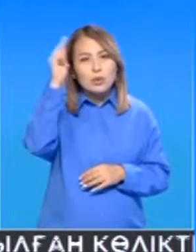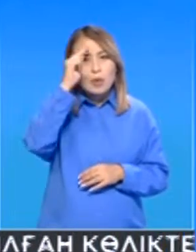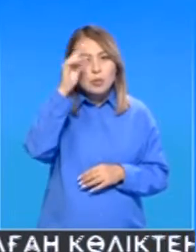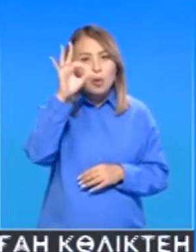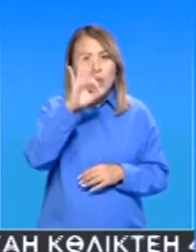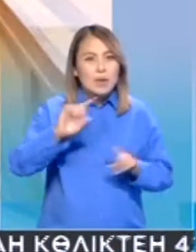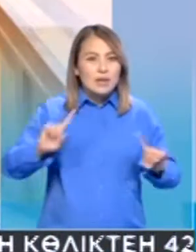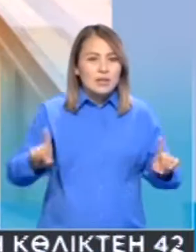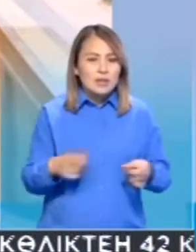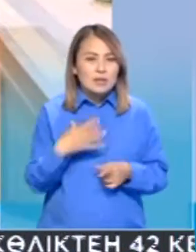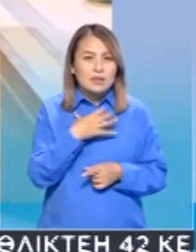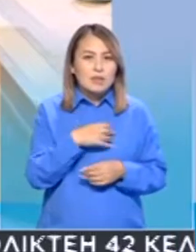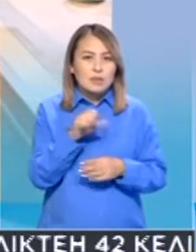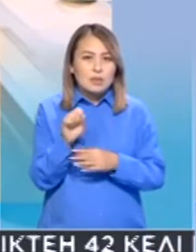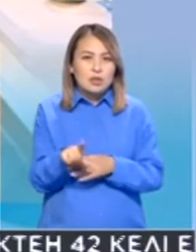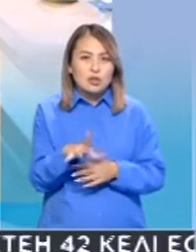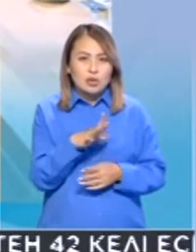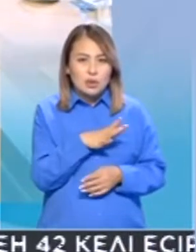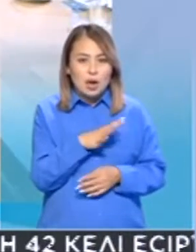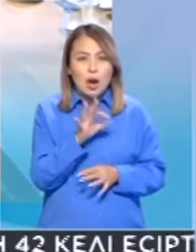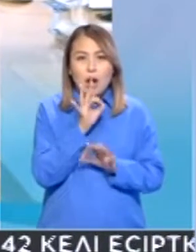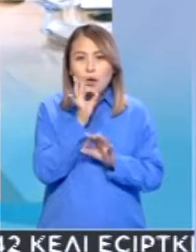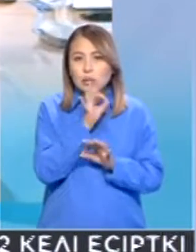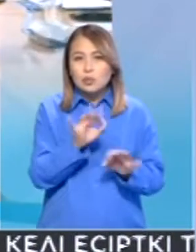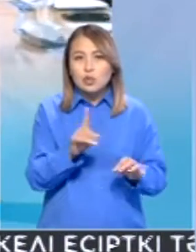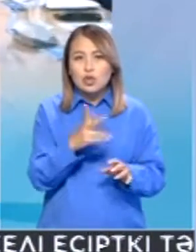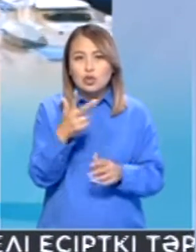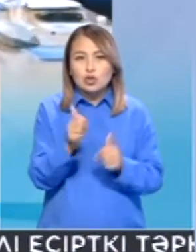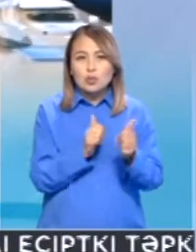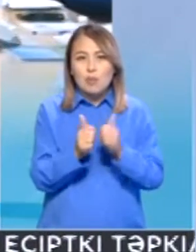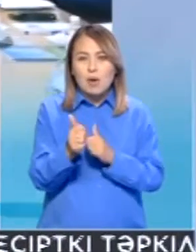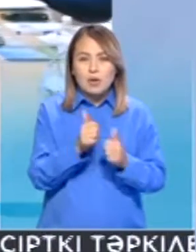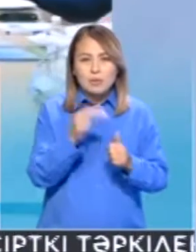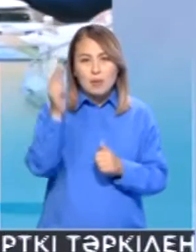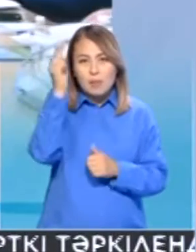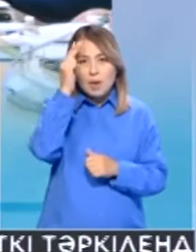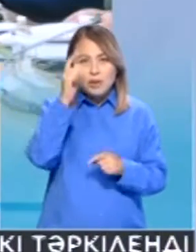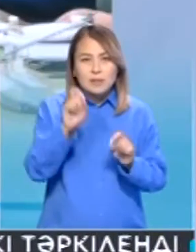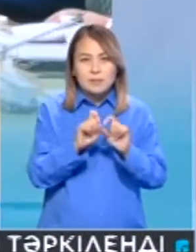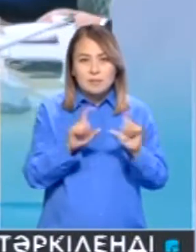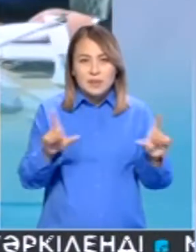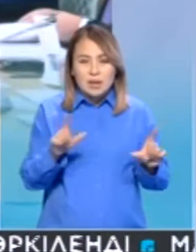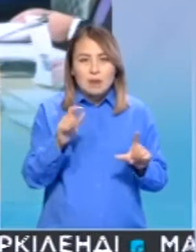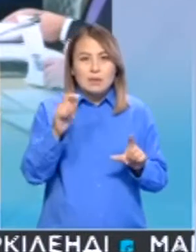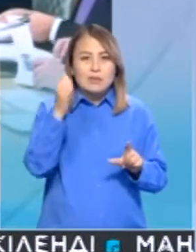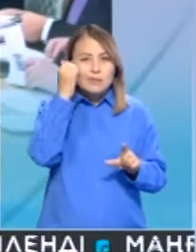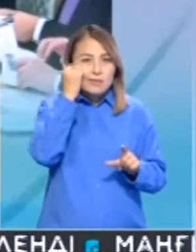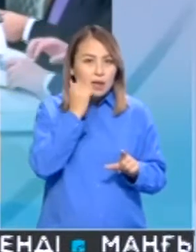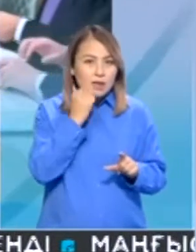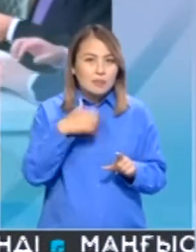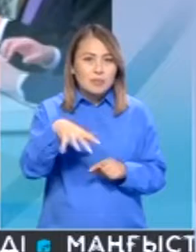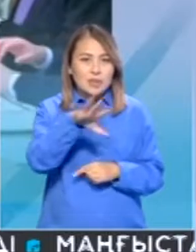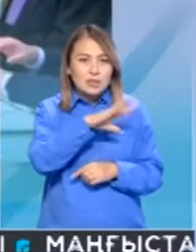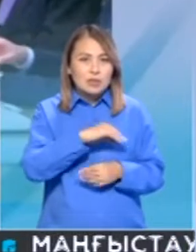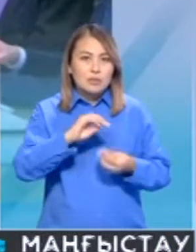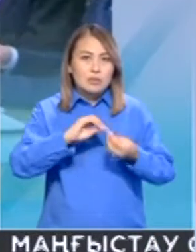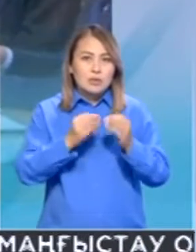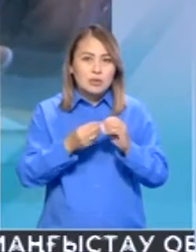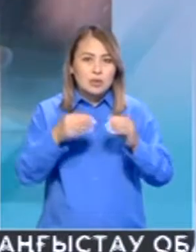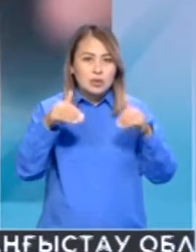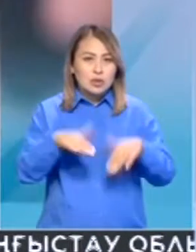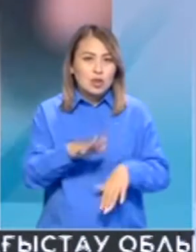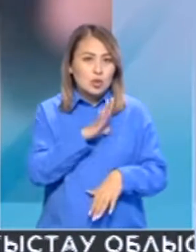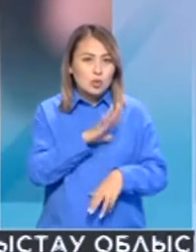саласын дамытуға қатысты маңызды тапсырмалар жүктеді. Айтуынша, үш ауысымды, апатты, ескі мектептер мәселесі шешілген